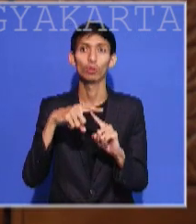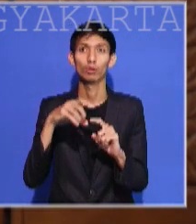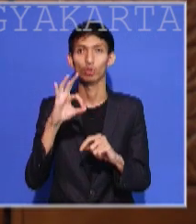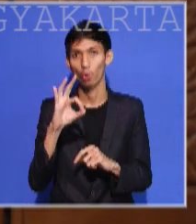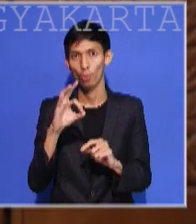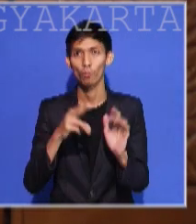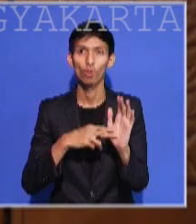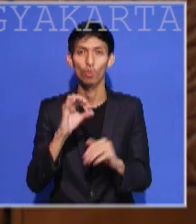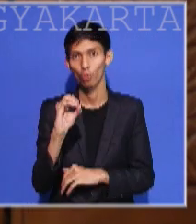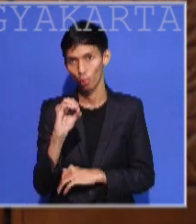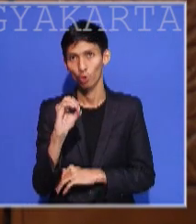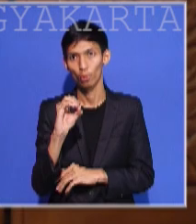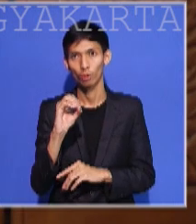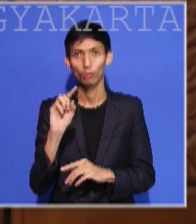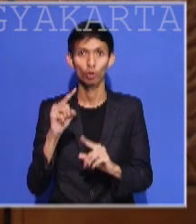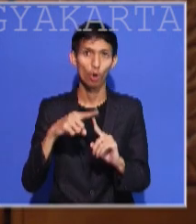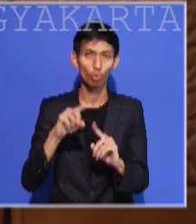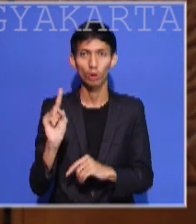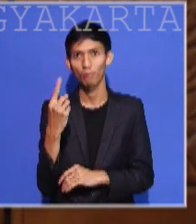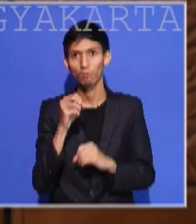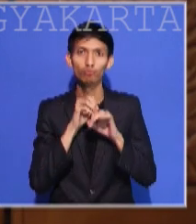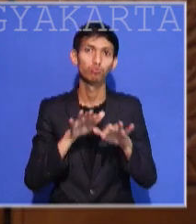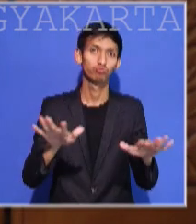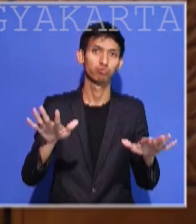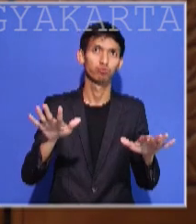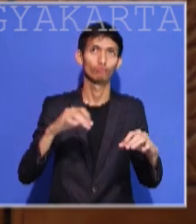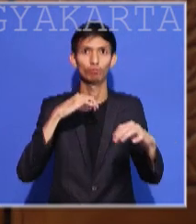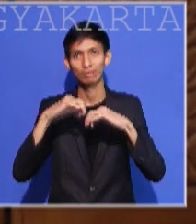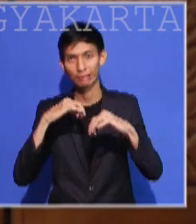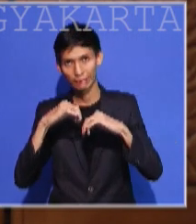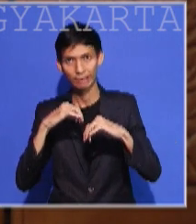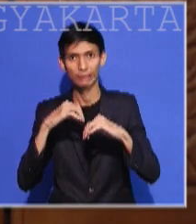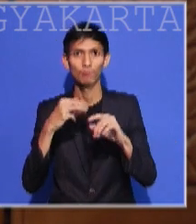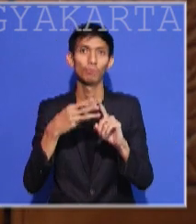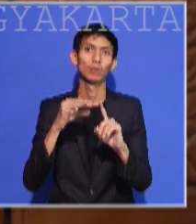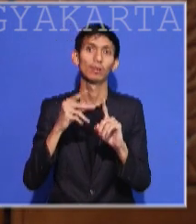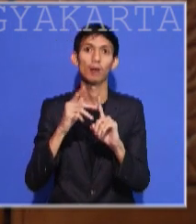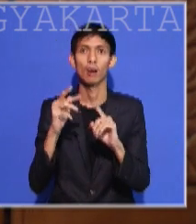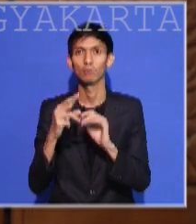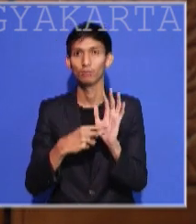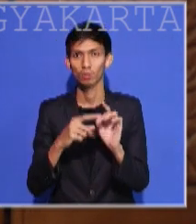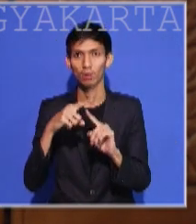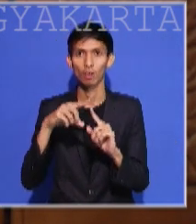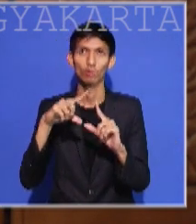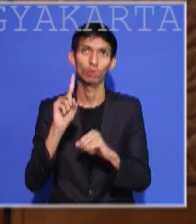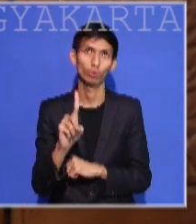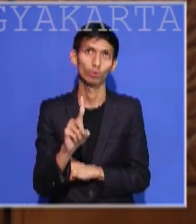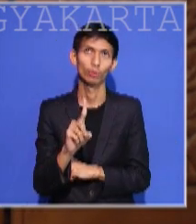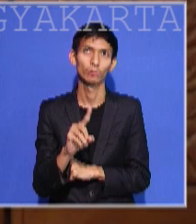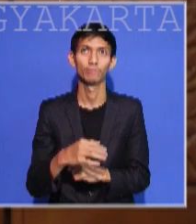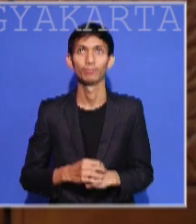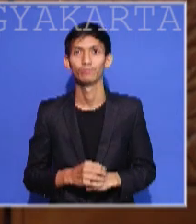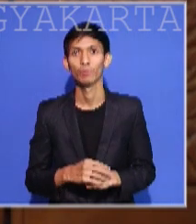Utami kangge nyebaraken visi misi binaka Tunggal Ika wayang beber Pancasila sak menika Ugi Dados